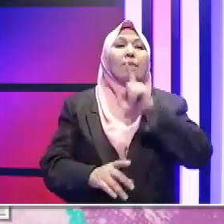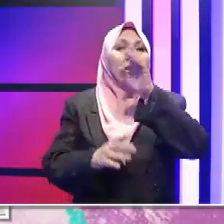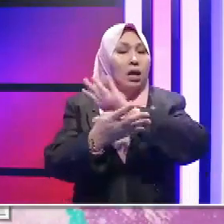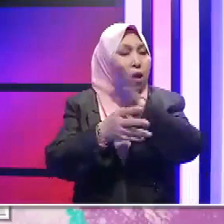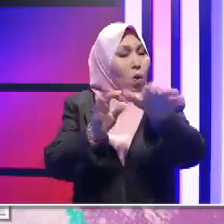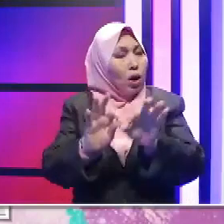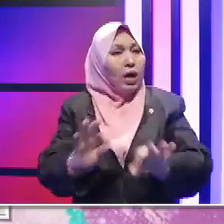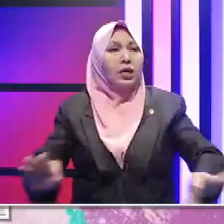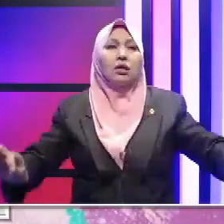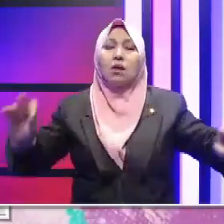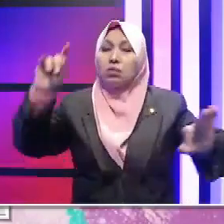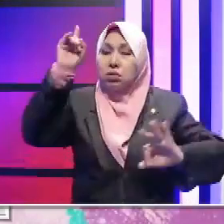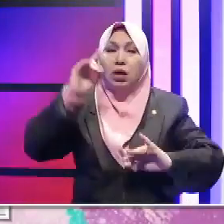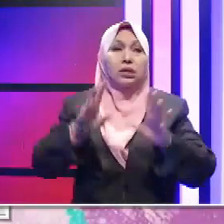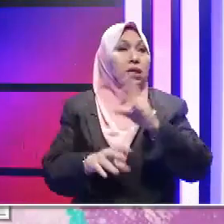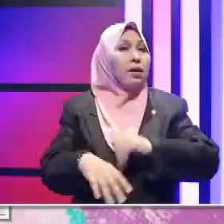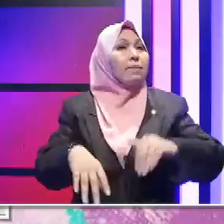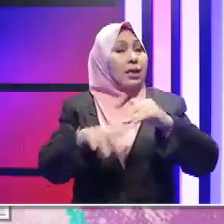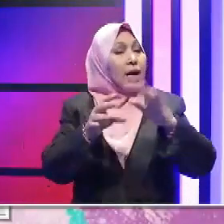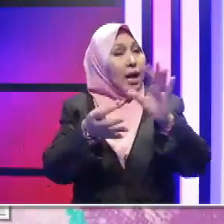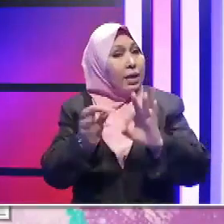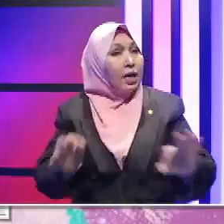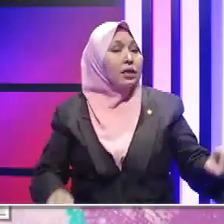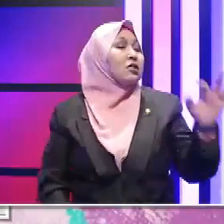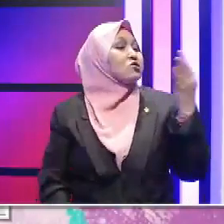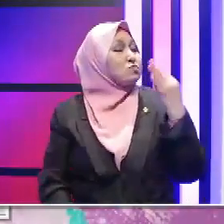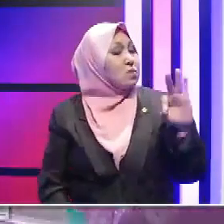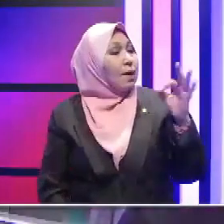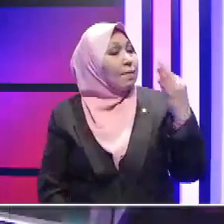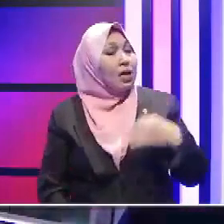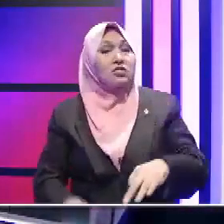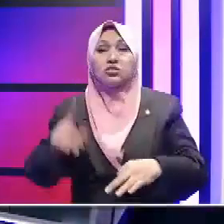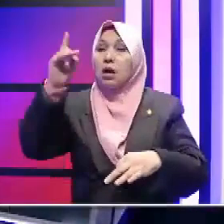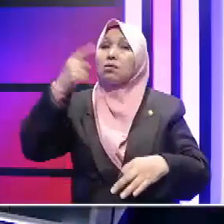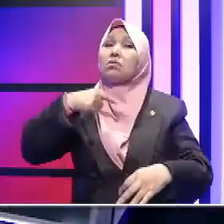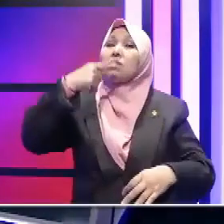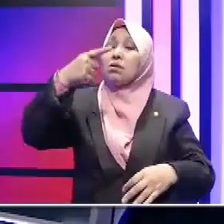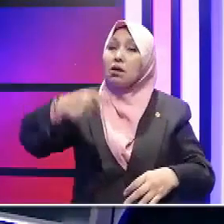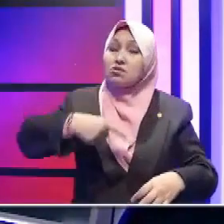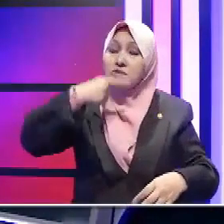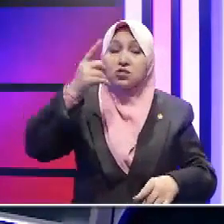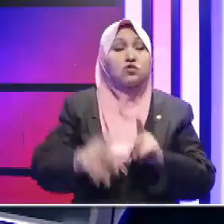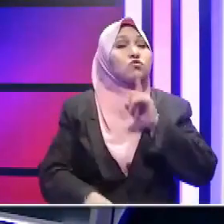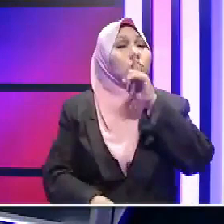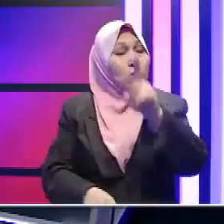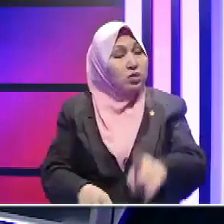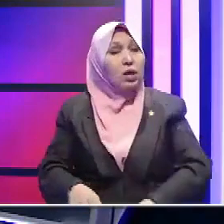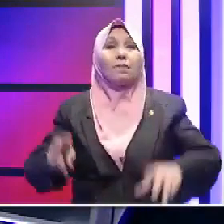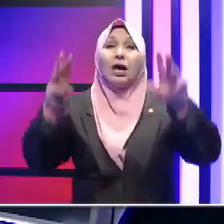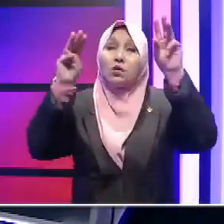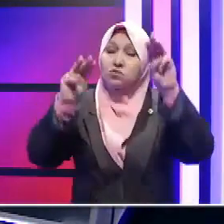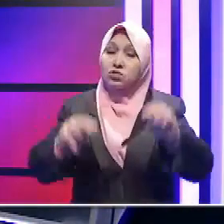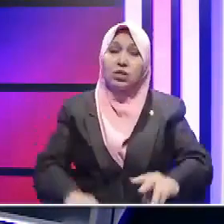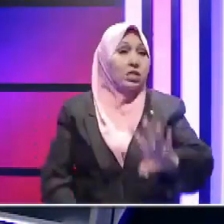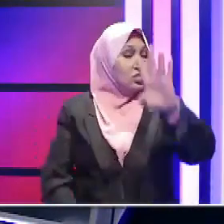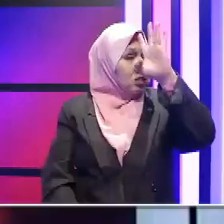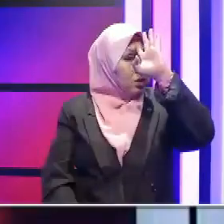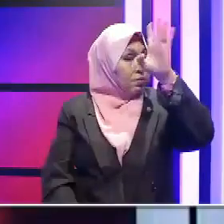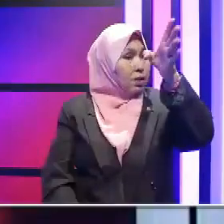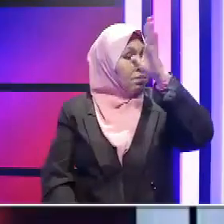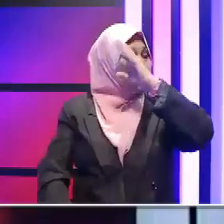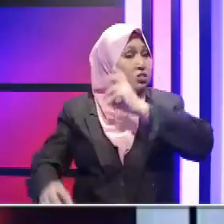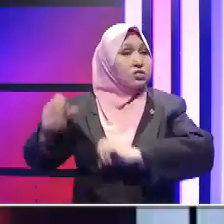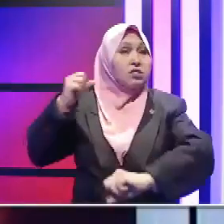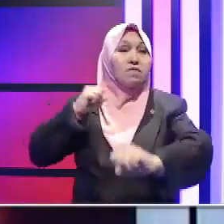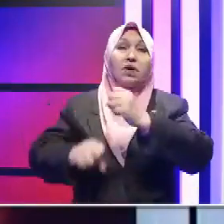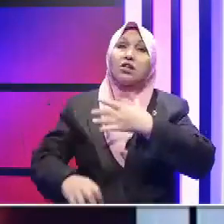u-21 gym dan pada ayat yang ke-19 letaknya berfirman sesungguhnya manusia itu diciptakan bersifat